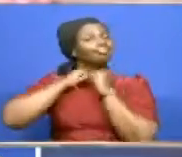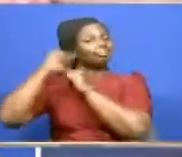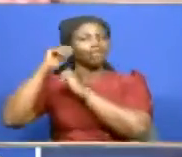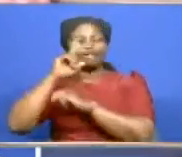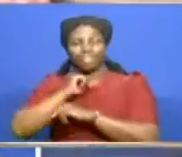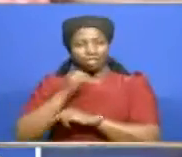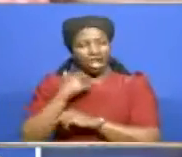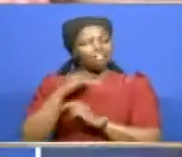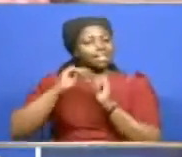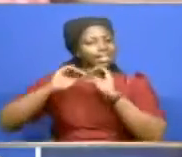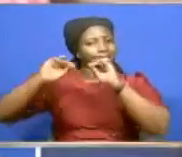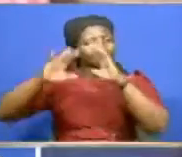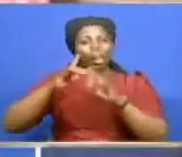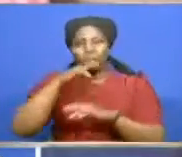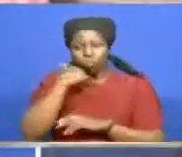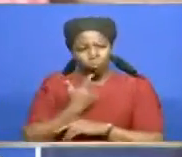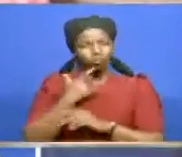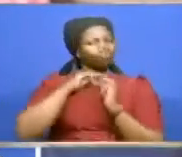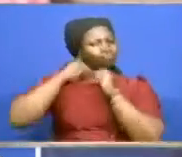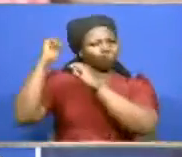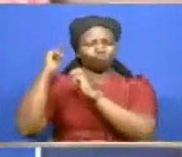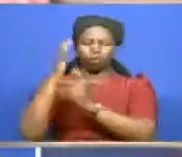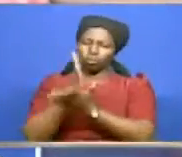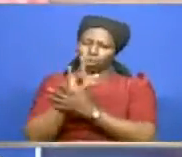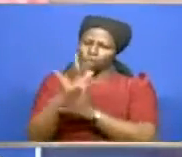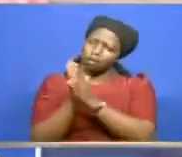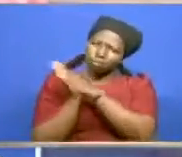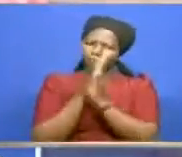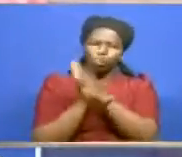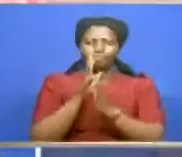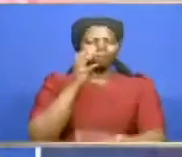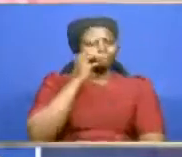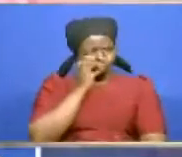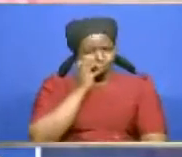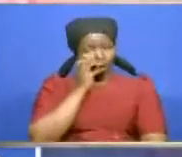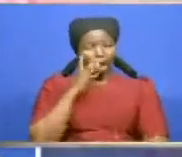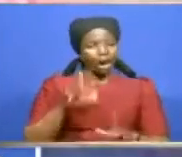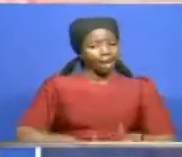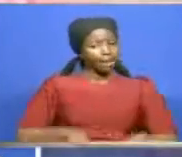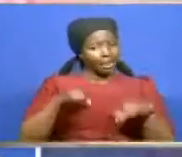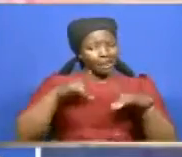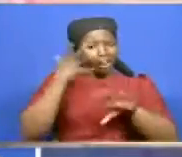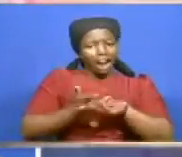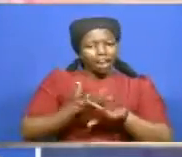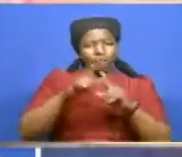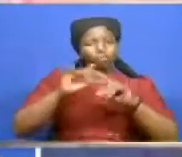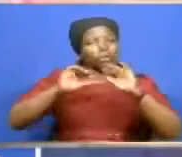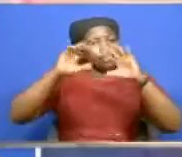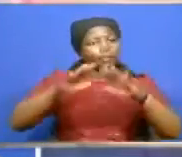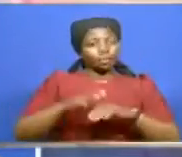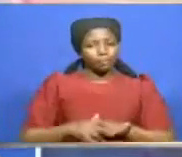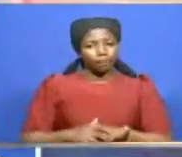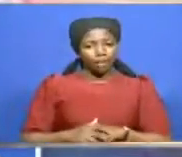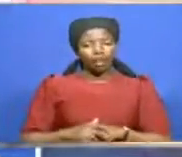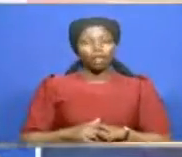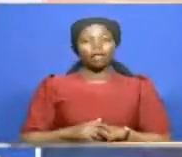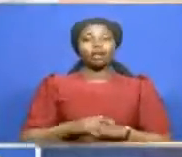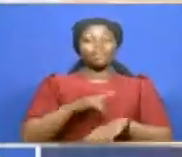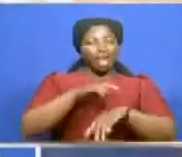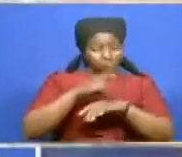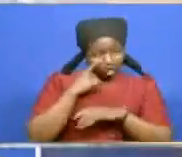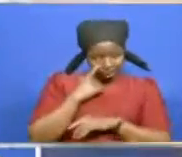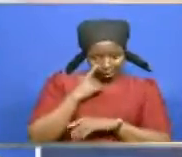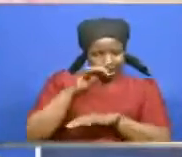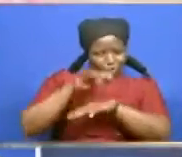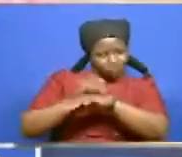teacher which was very sad. Maisha inalemea walimu. Na tukiona a good gesture like this